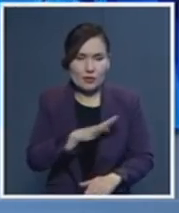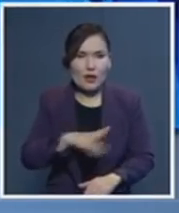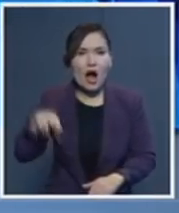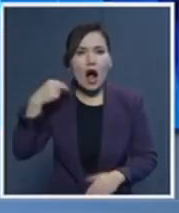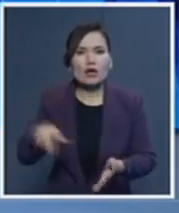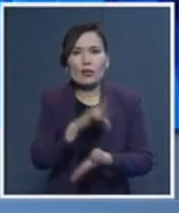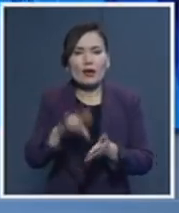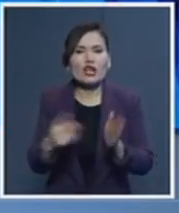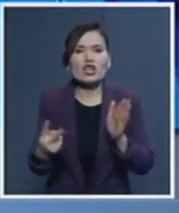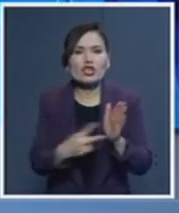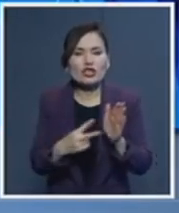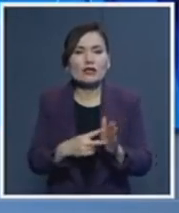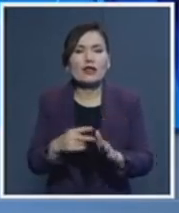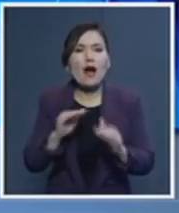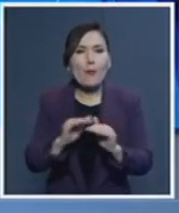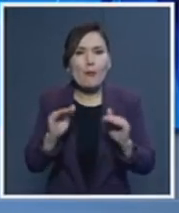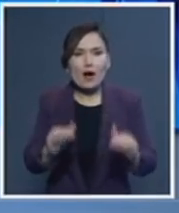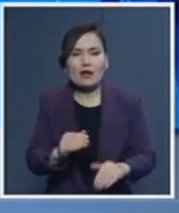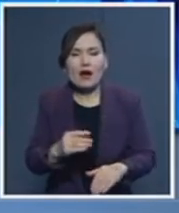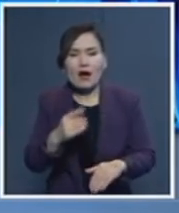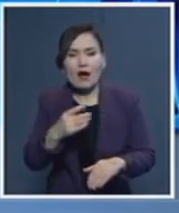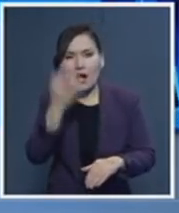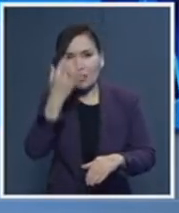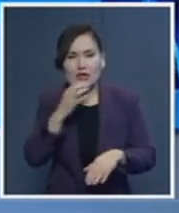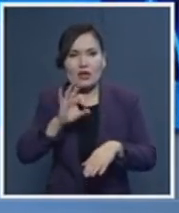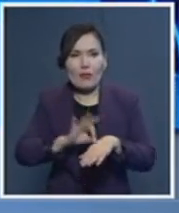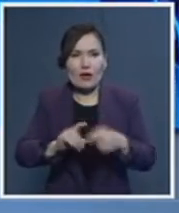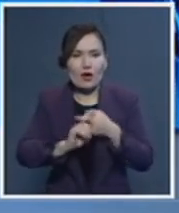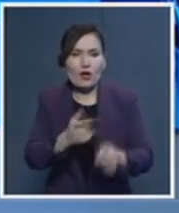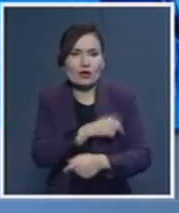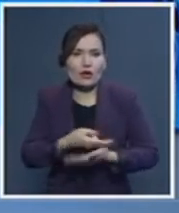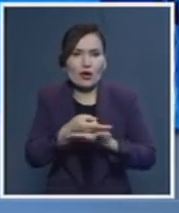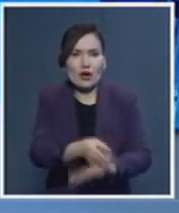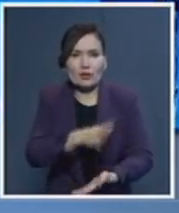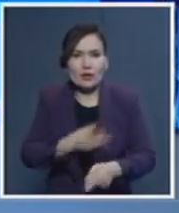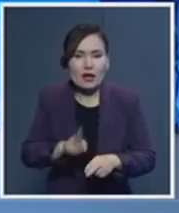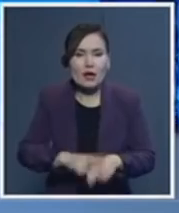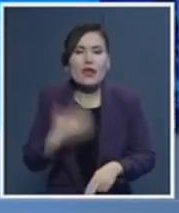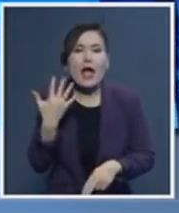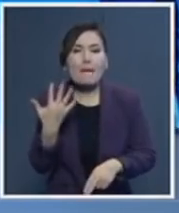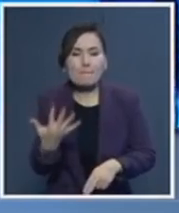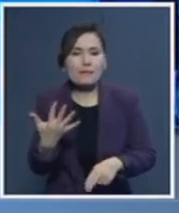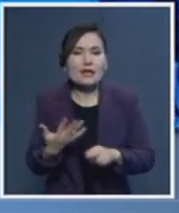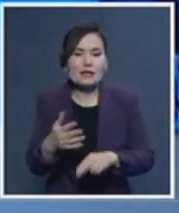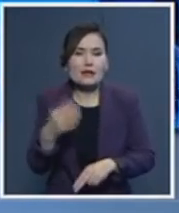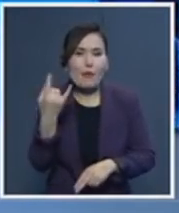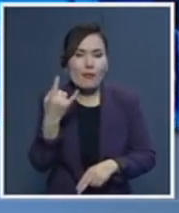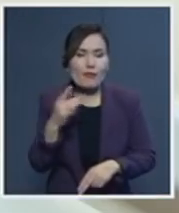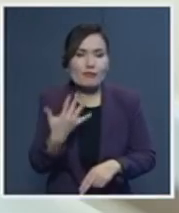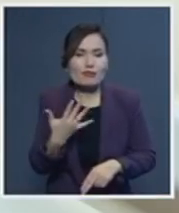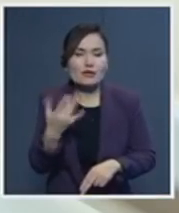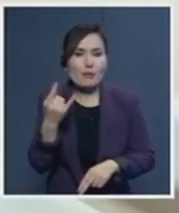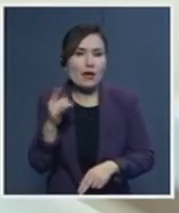Ақтөбеде 7 бала қызылша жұқтырған. Барлығы инфекциялық ауруханада ем алды. Қазір екеуі үйлеріне жіберілді. Бесеуі бір жасқа толмаған. Сондықтан